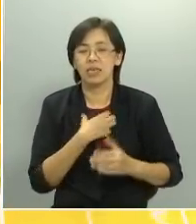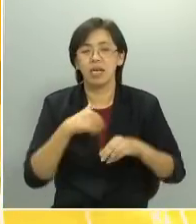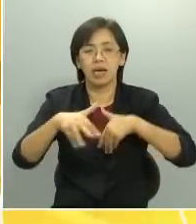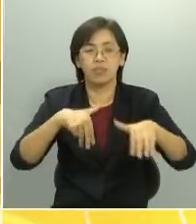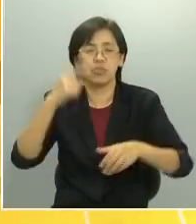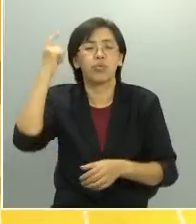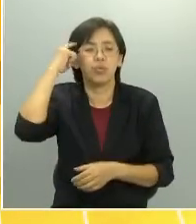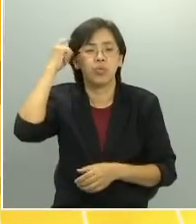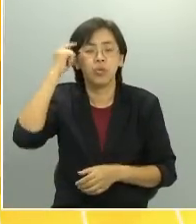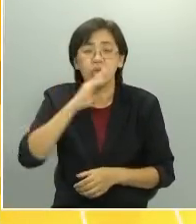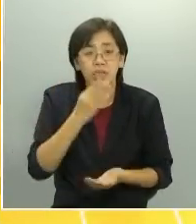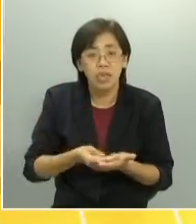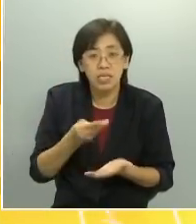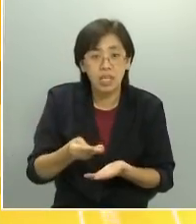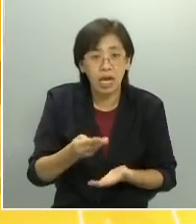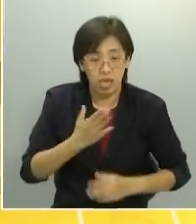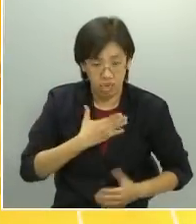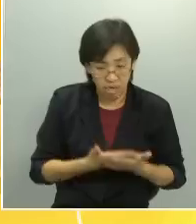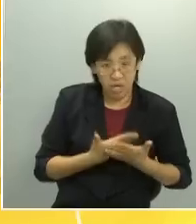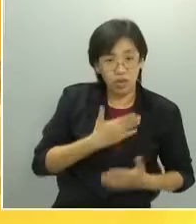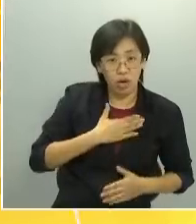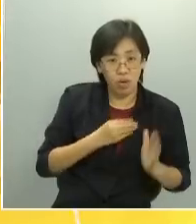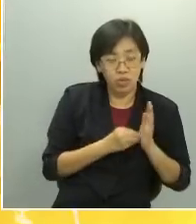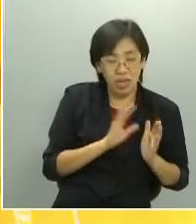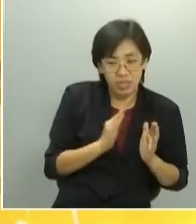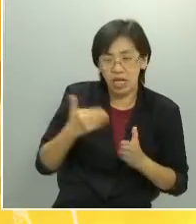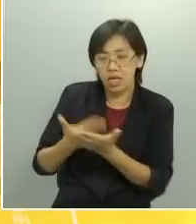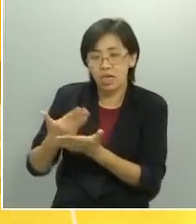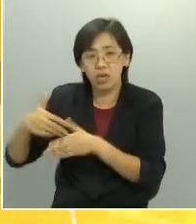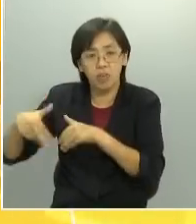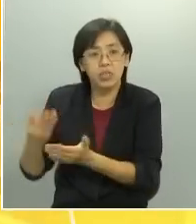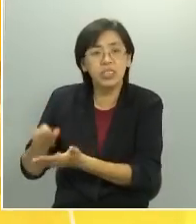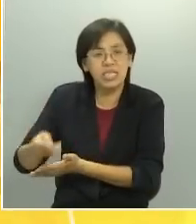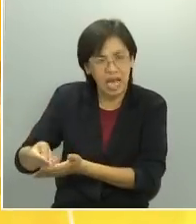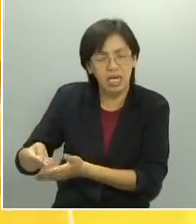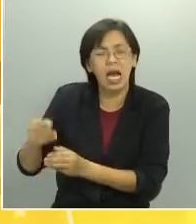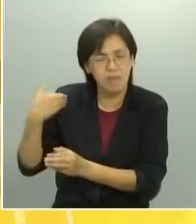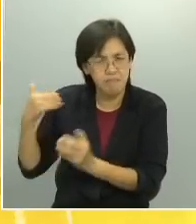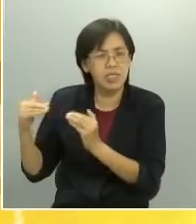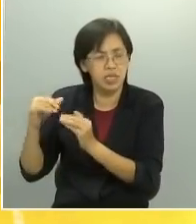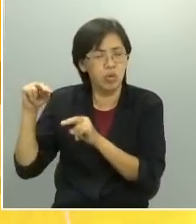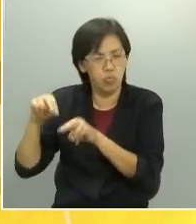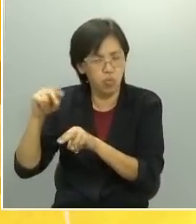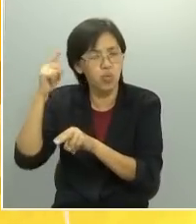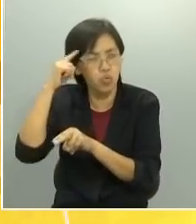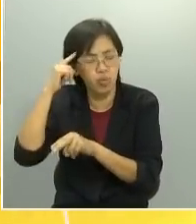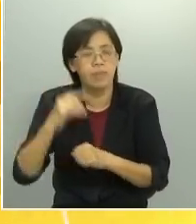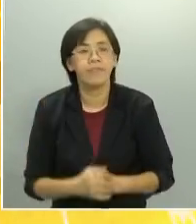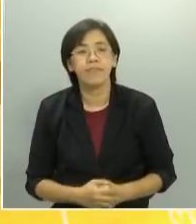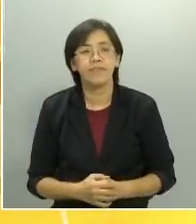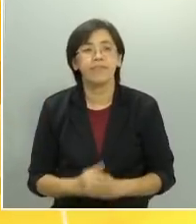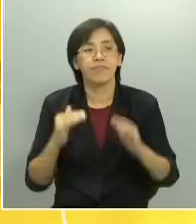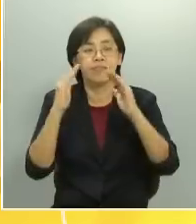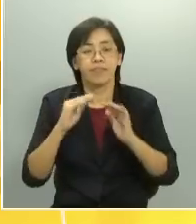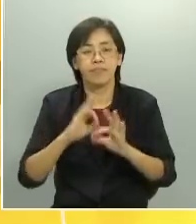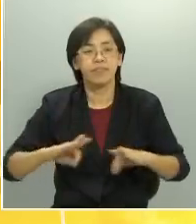ว่าเวลาจ่ายไม่ใช่เงินเราจ่ายอ่ะมันคือเงินประชาชนน่ะครับ นั่นแหละท่านผู้ชมอีกประเด็นนึงซึ่งสำคัญมาก